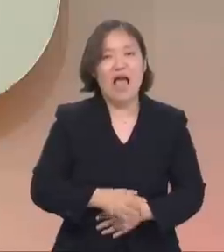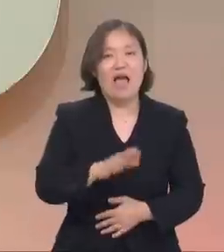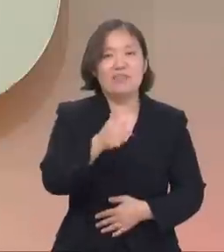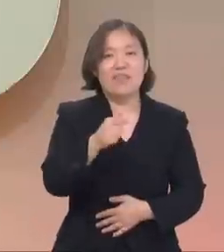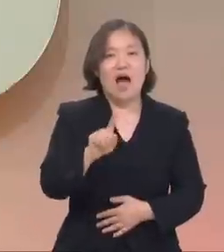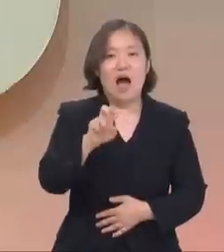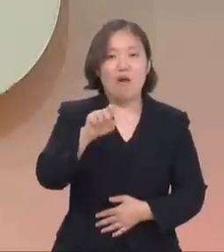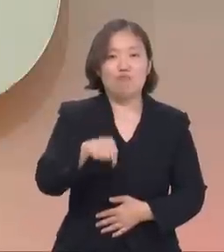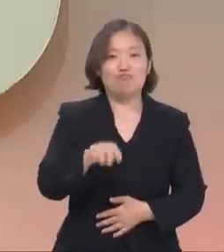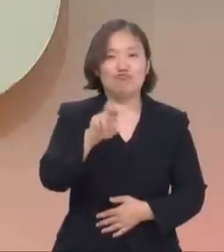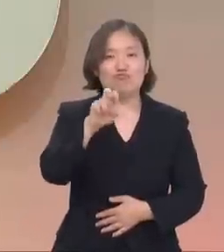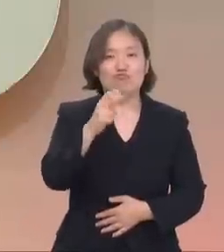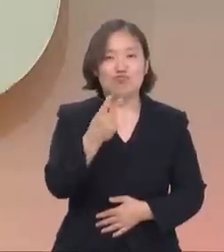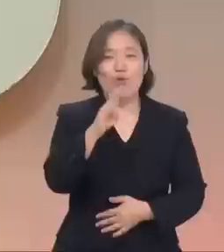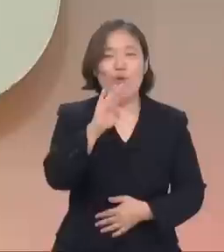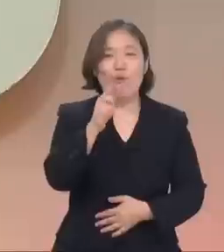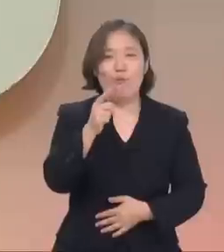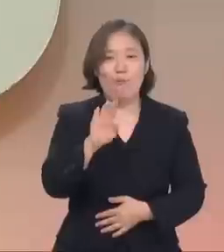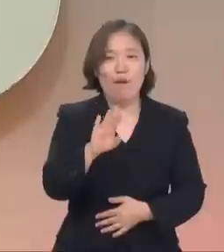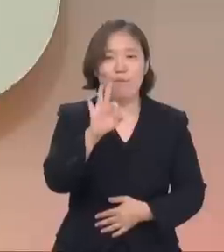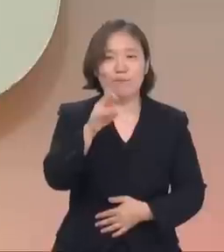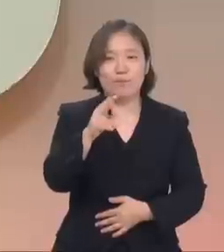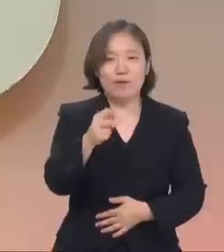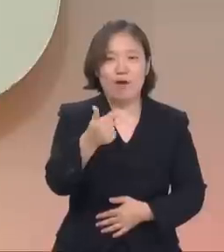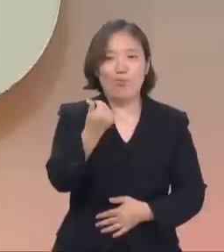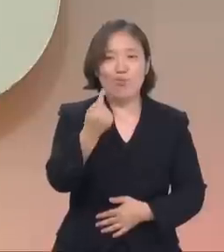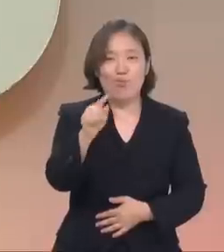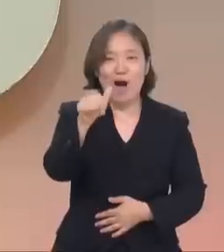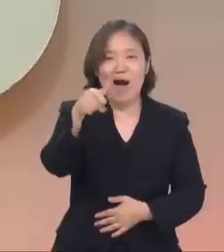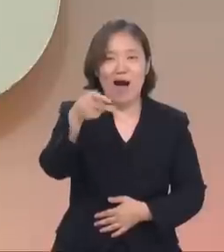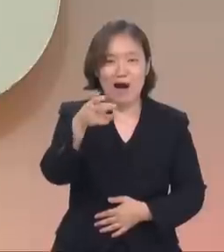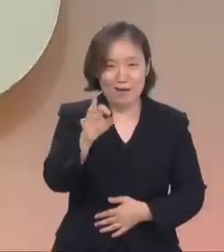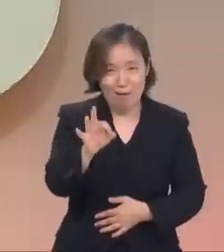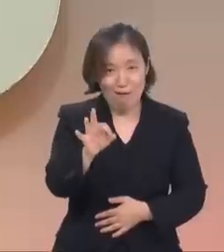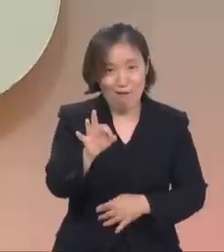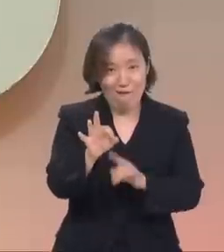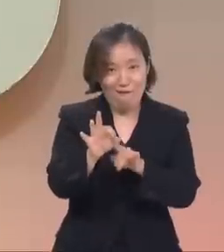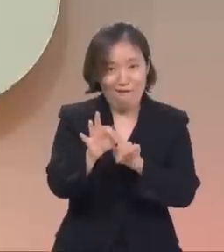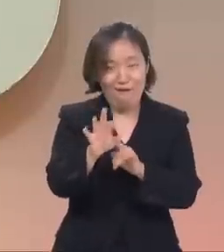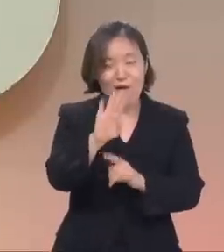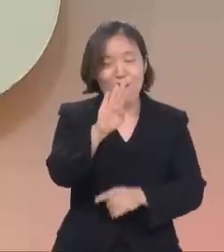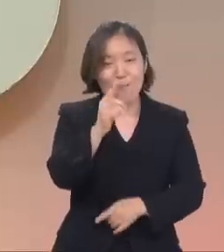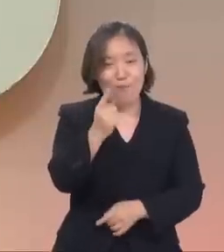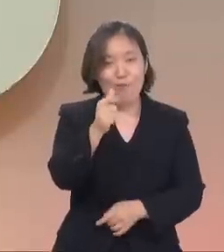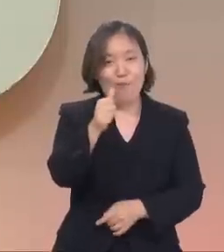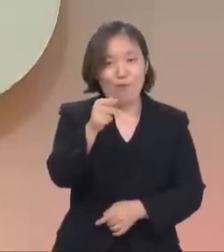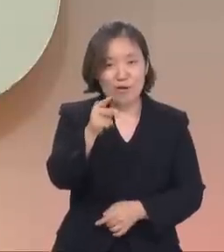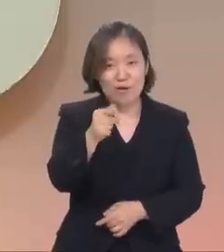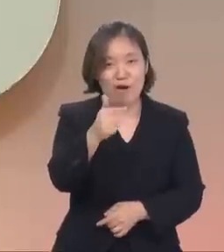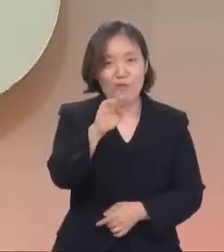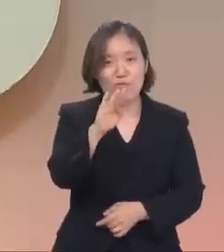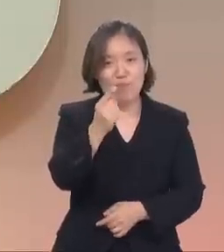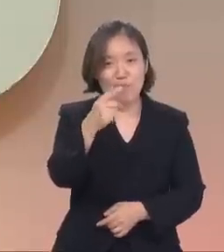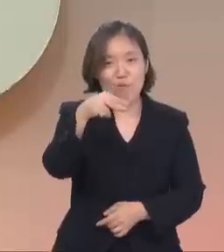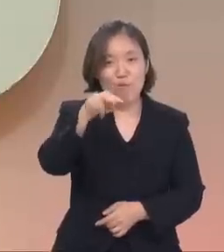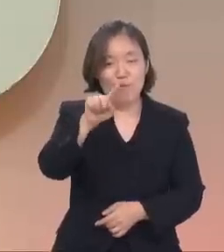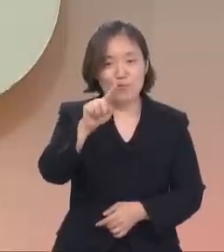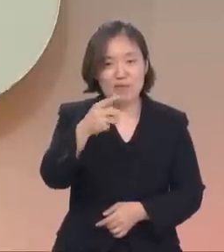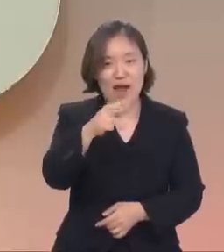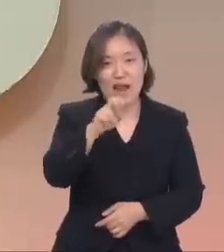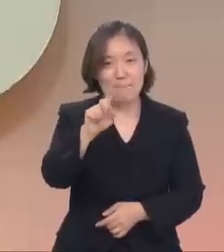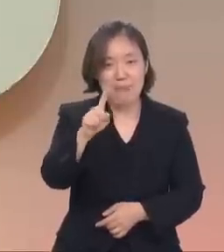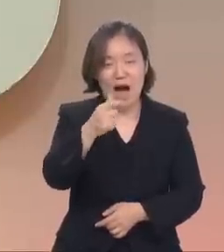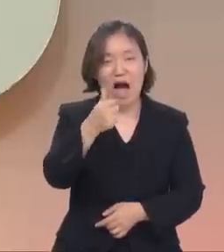나무묘법연화경 나무 보현보살 마사 이와 같이 부처님을 찬탄했다고